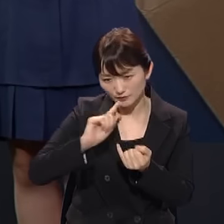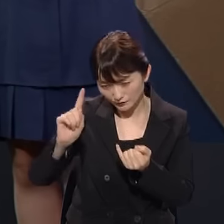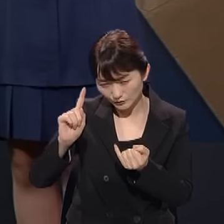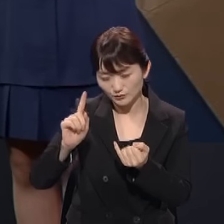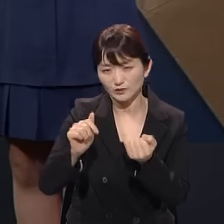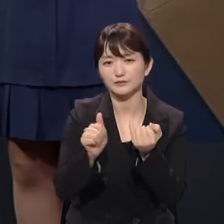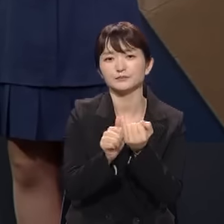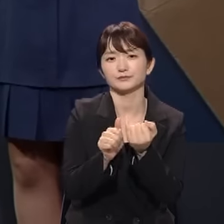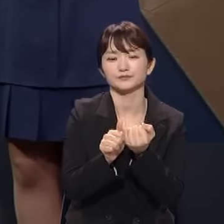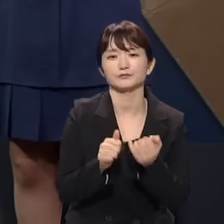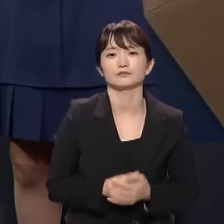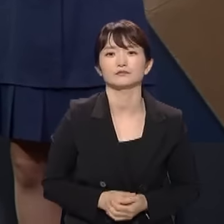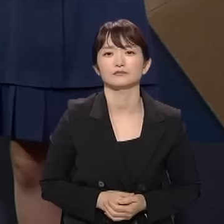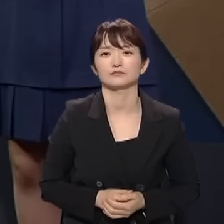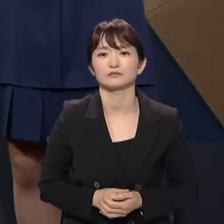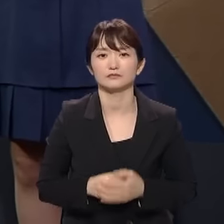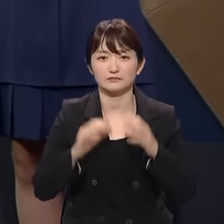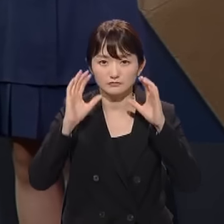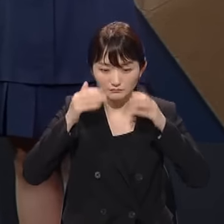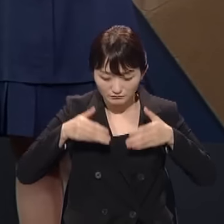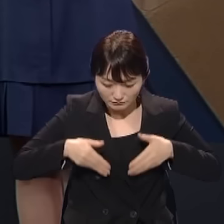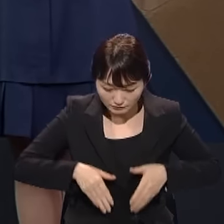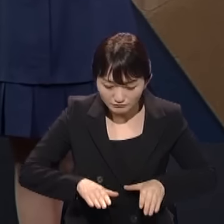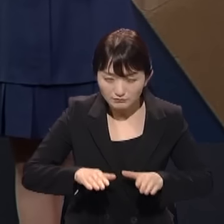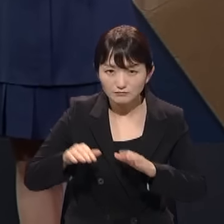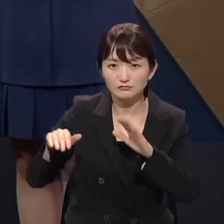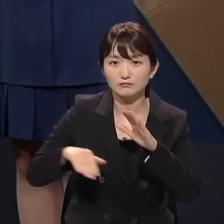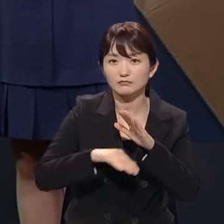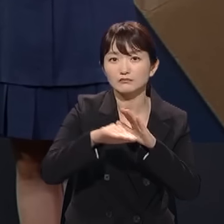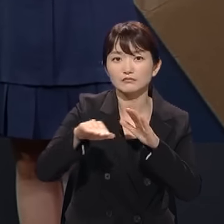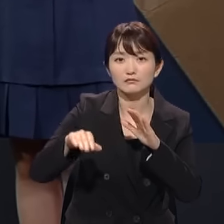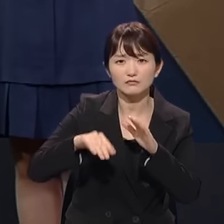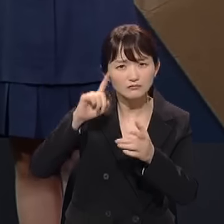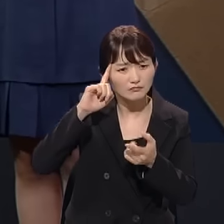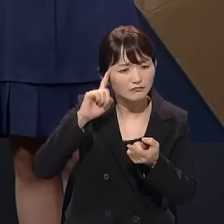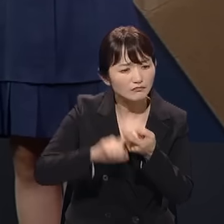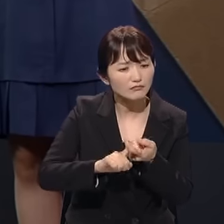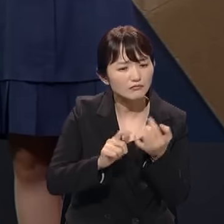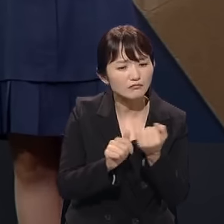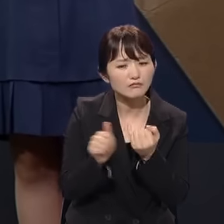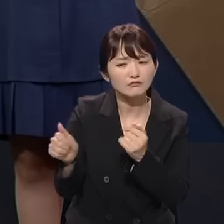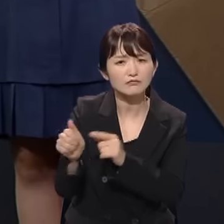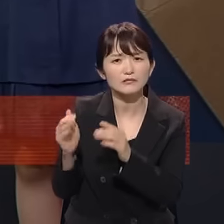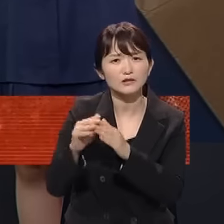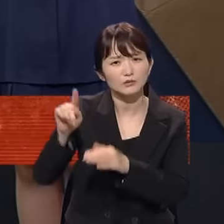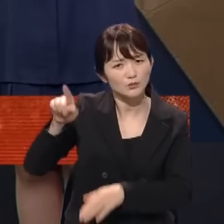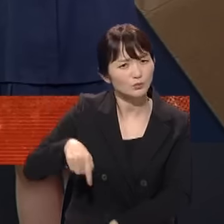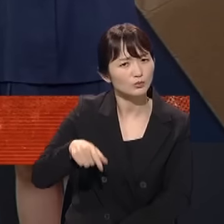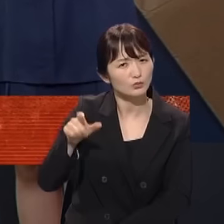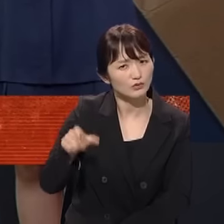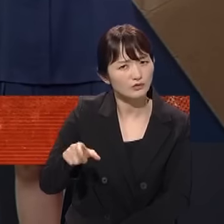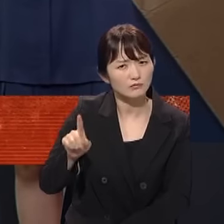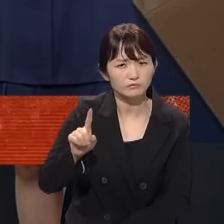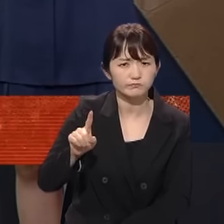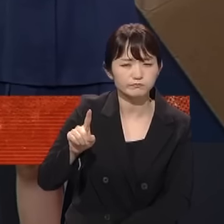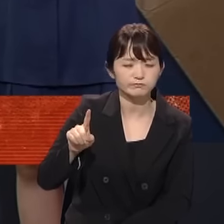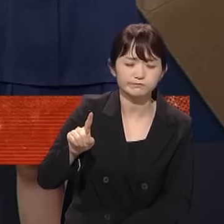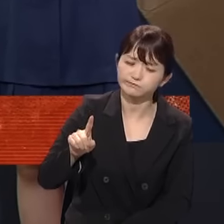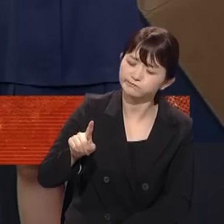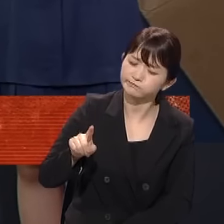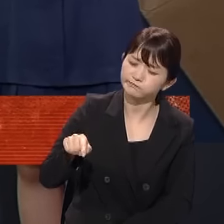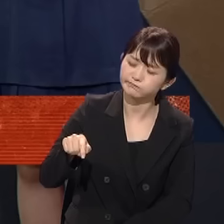부부였습니다. 그런데 아이가 태어나고 가정에 더 신경 써야 할 남편이 집에도 잘 들어오지 않고 왠지 겉도는